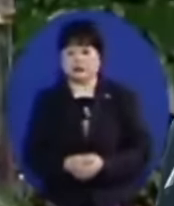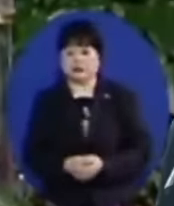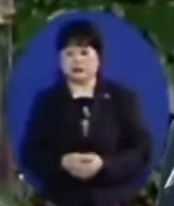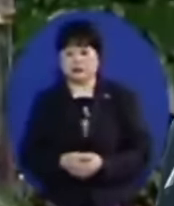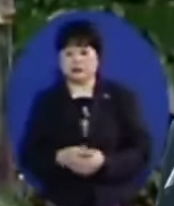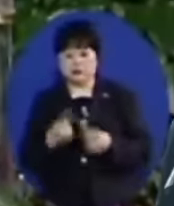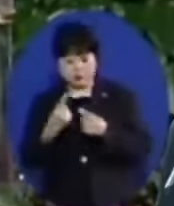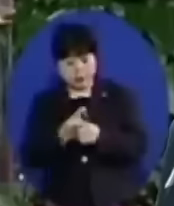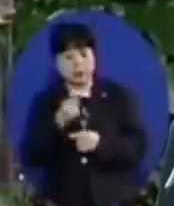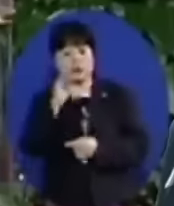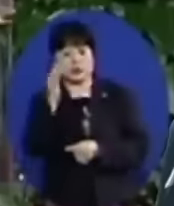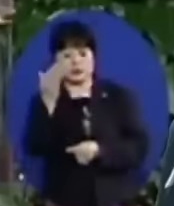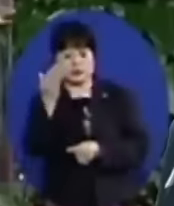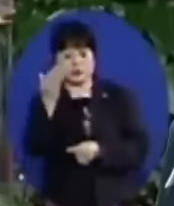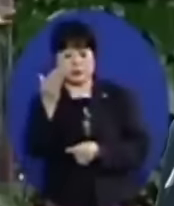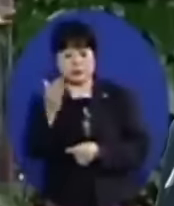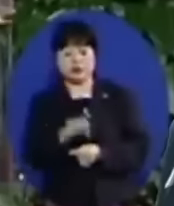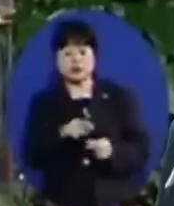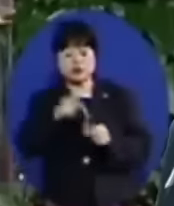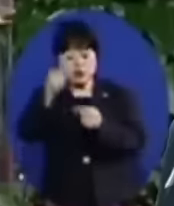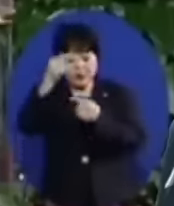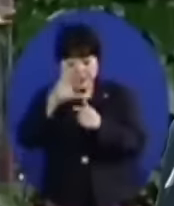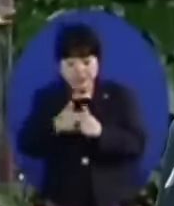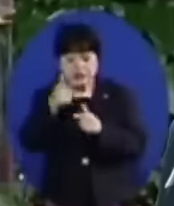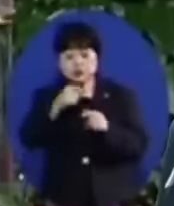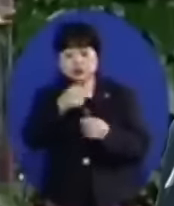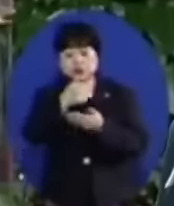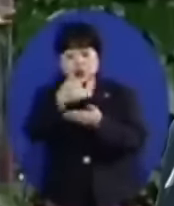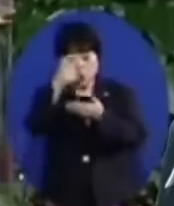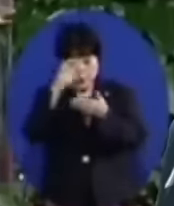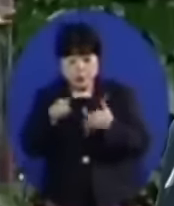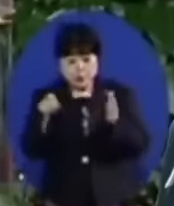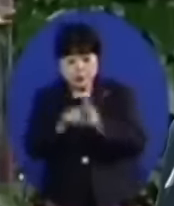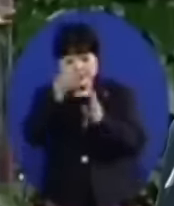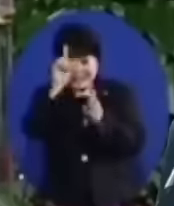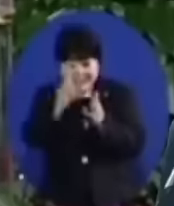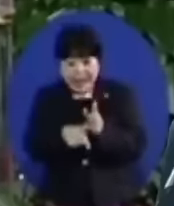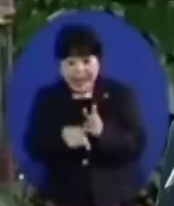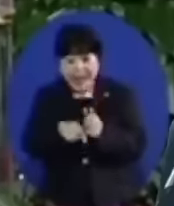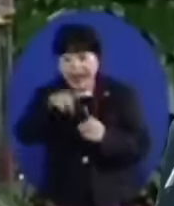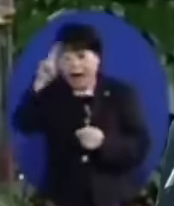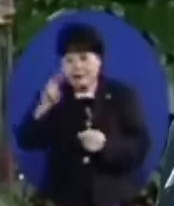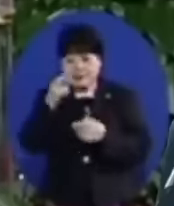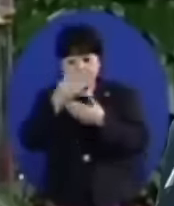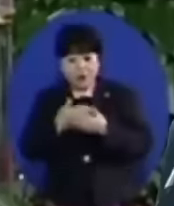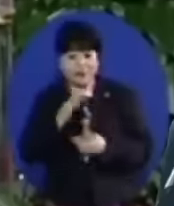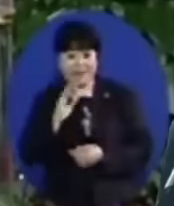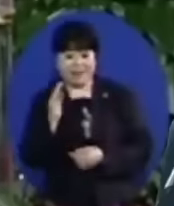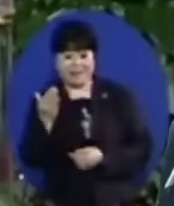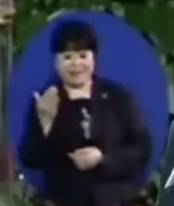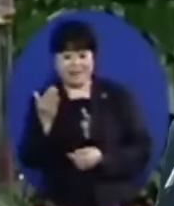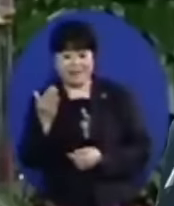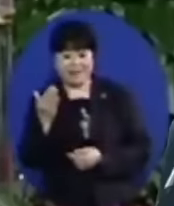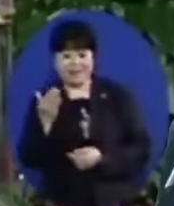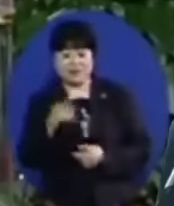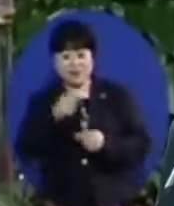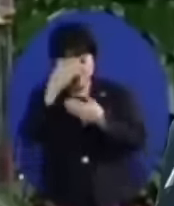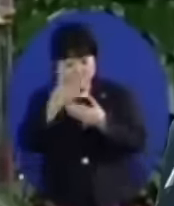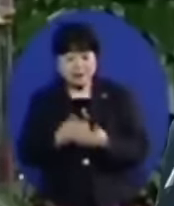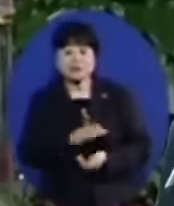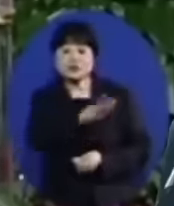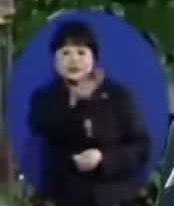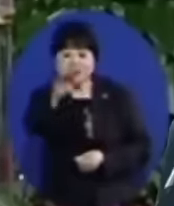맞았던 것입니다. 우리의 구원은 예수님을 구주로 믿는 순간에 즉시 얻게 되는 것입니다. 구원받은